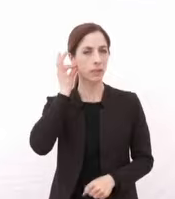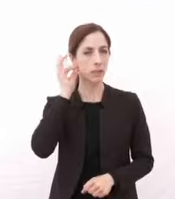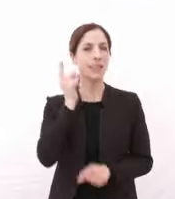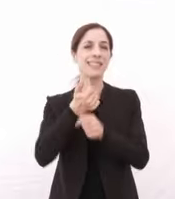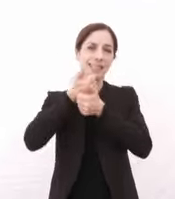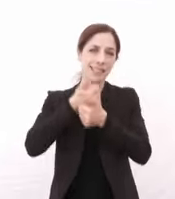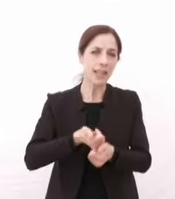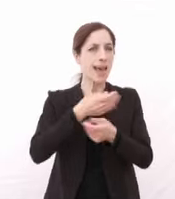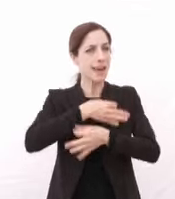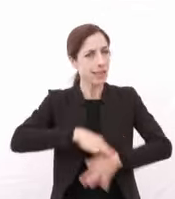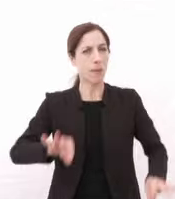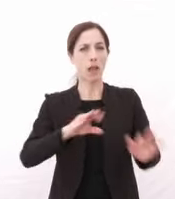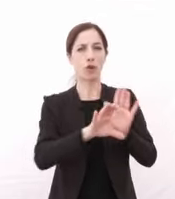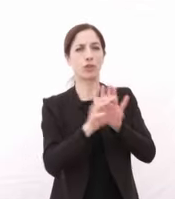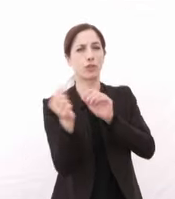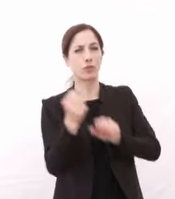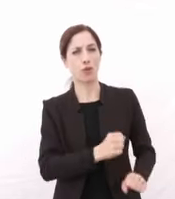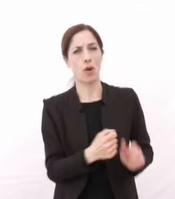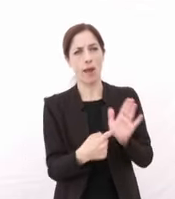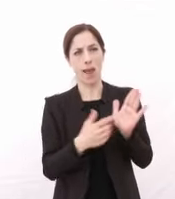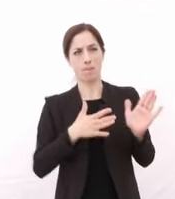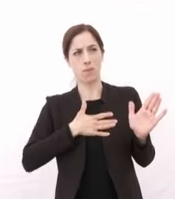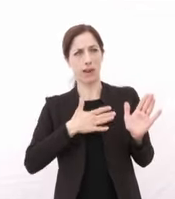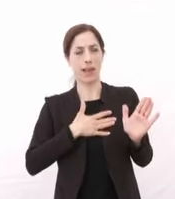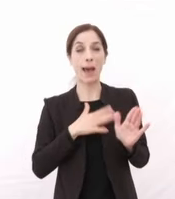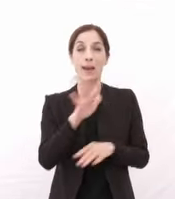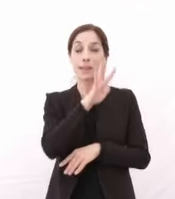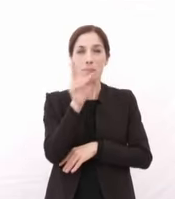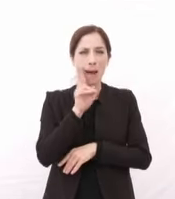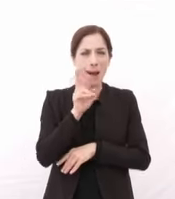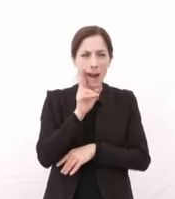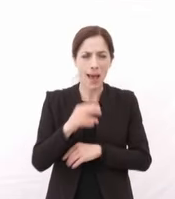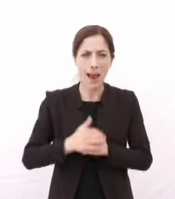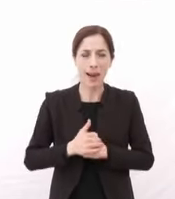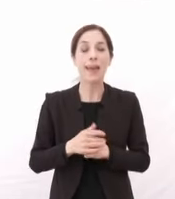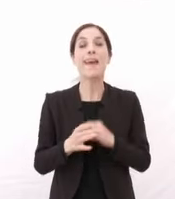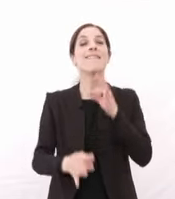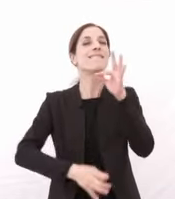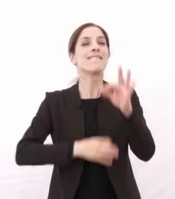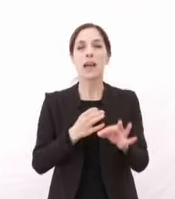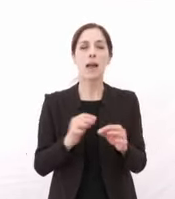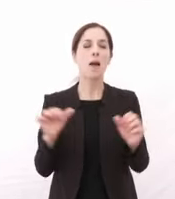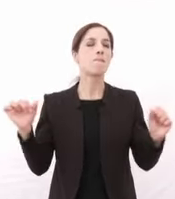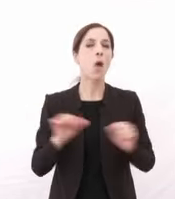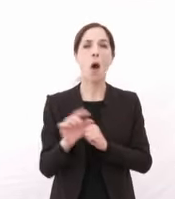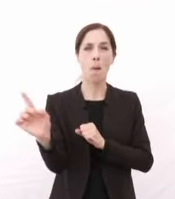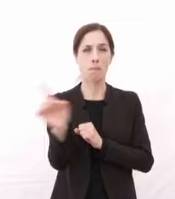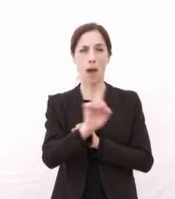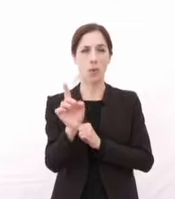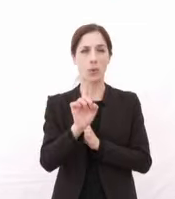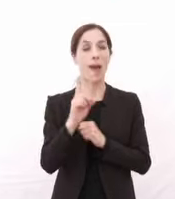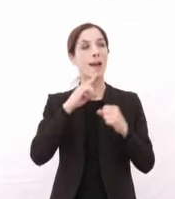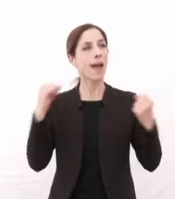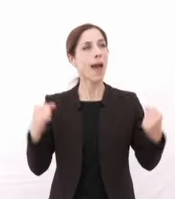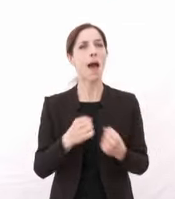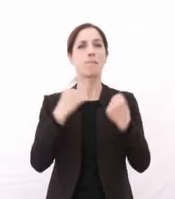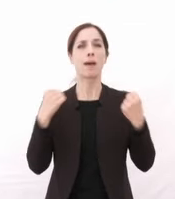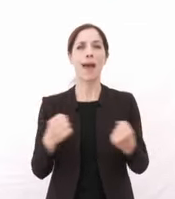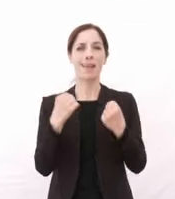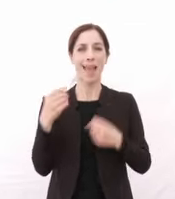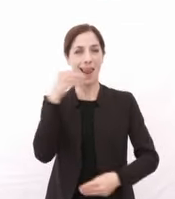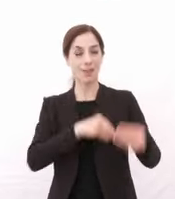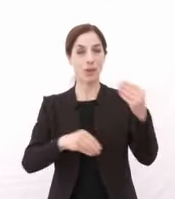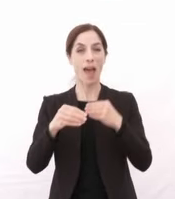Costituzione repubblicana, che vuol dire ad esempio una cosa banale: non aver paura di raccontare come si finanziano le campagne elettorali